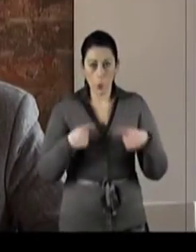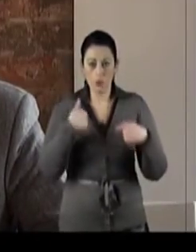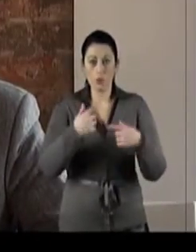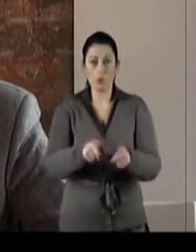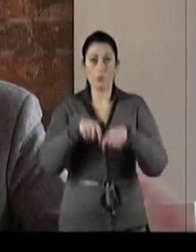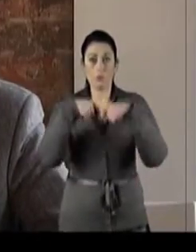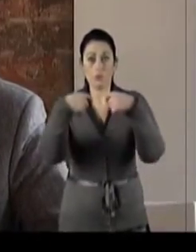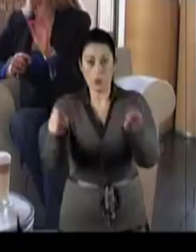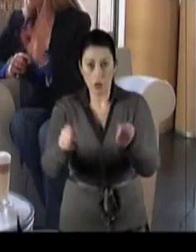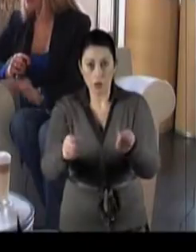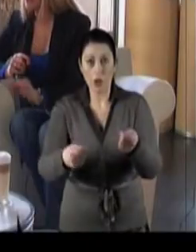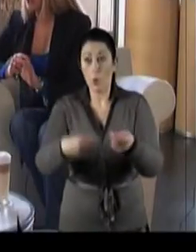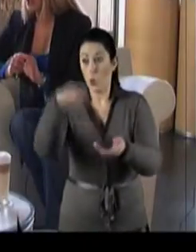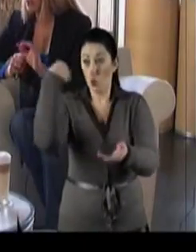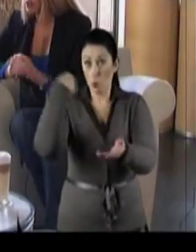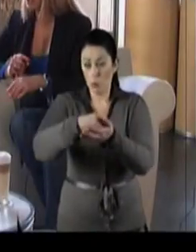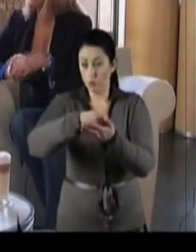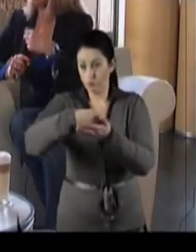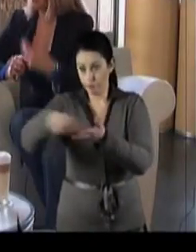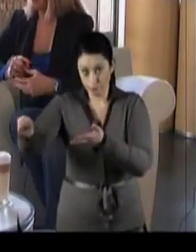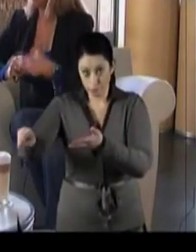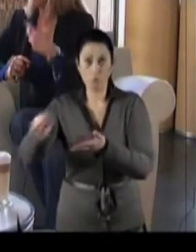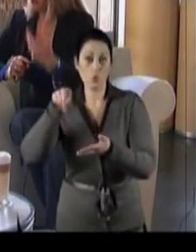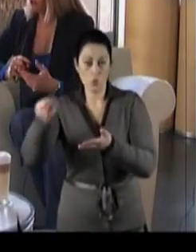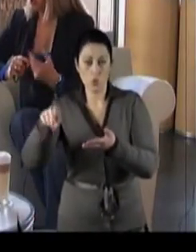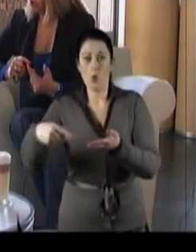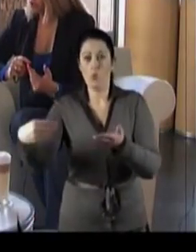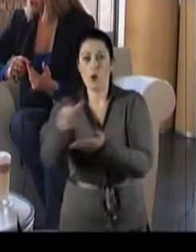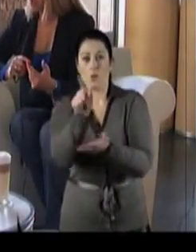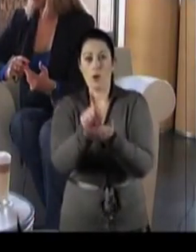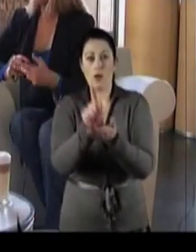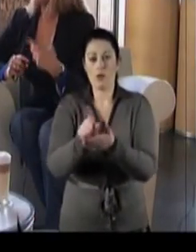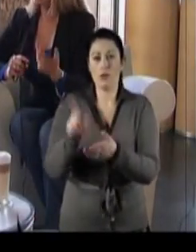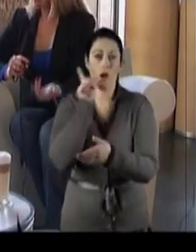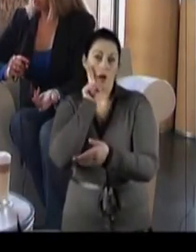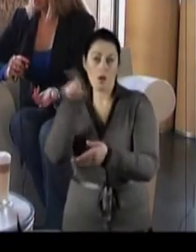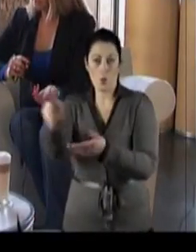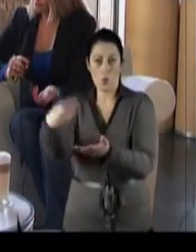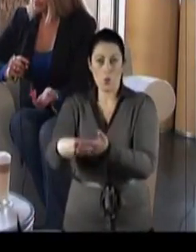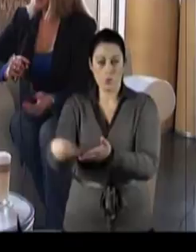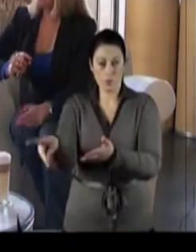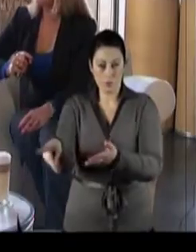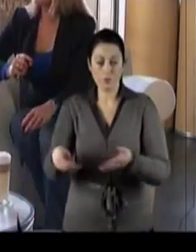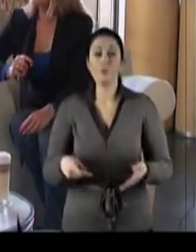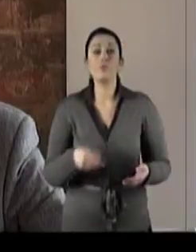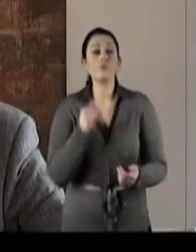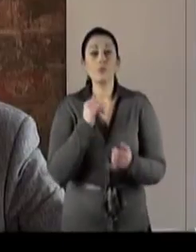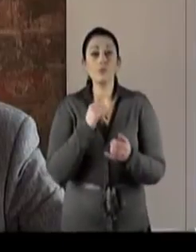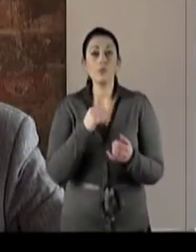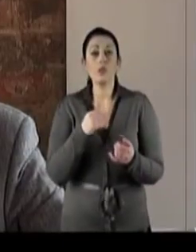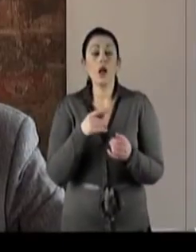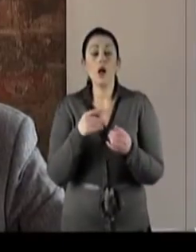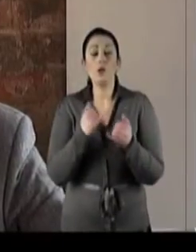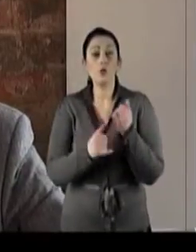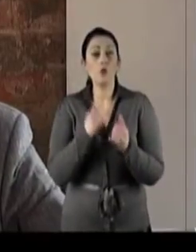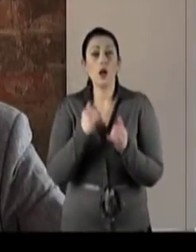Urzędem Skarbowym. Dla jasności, powyżej 1000 zł, jeśli kupujemy od kogoś rzecz, która należała do tej osoby. Jeśli